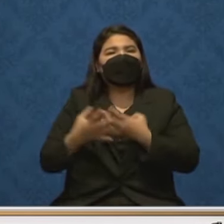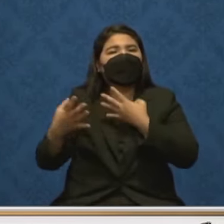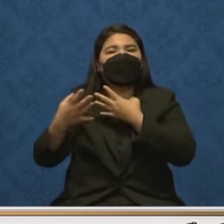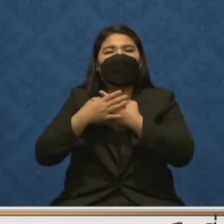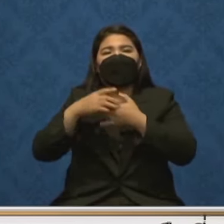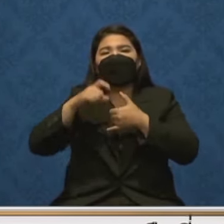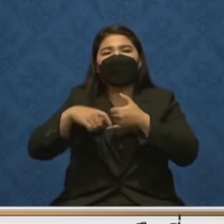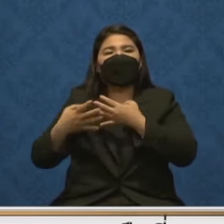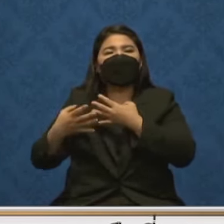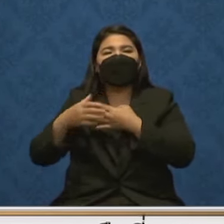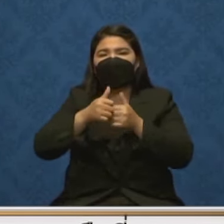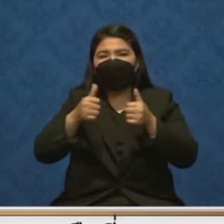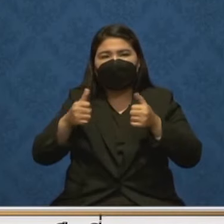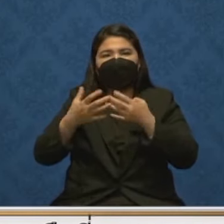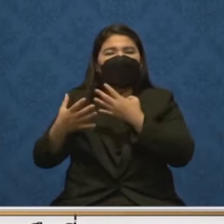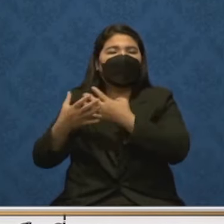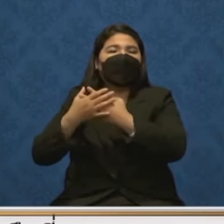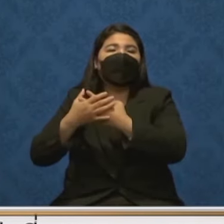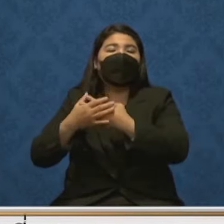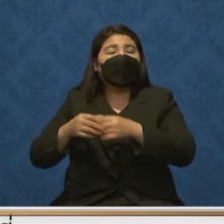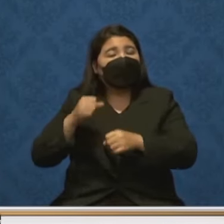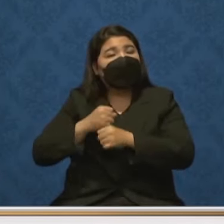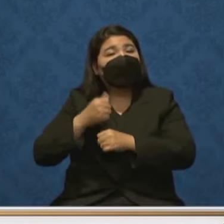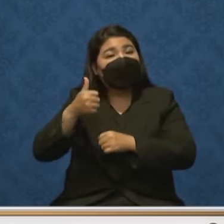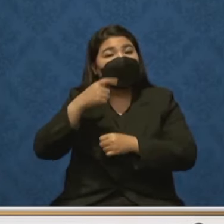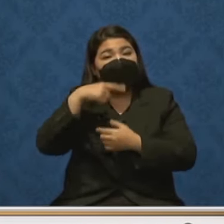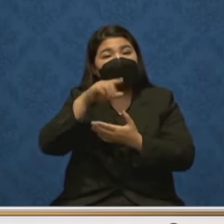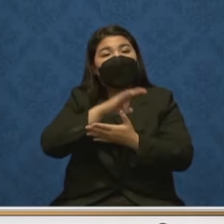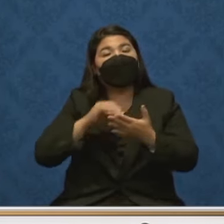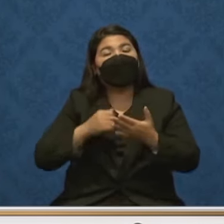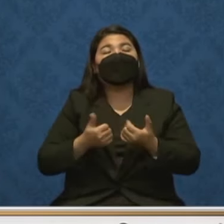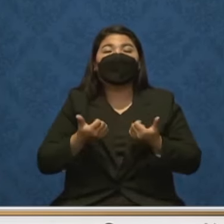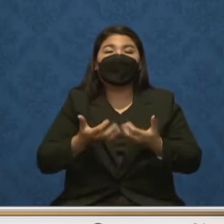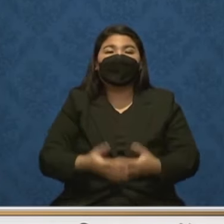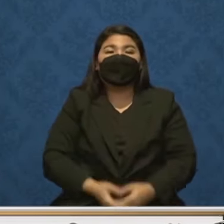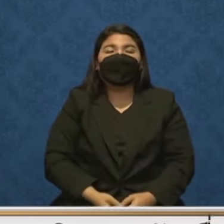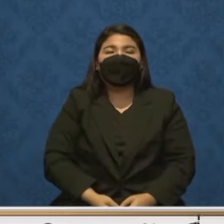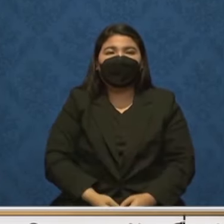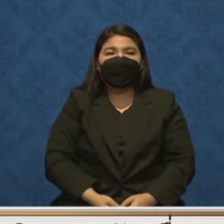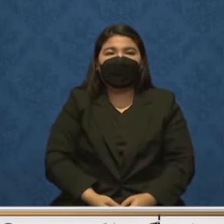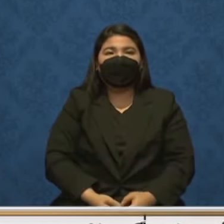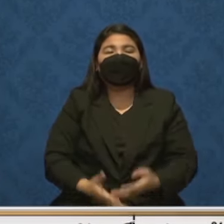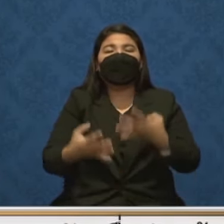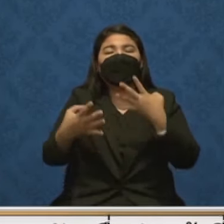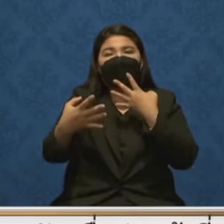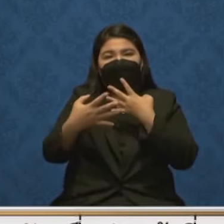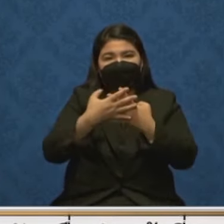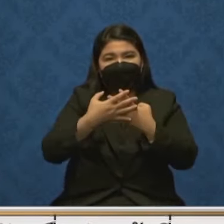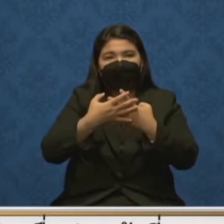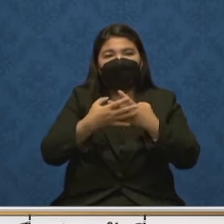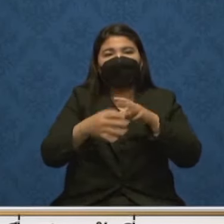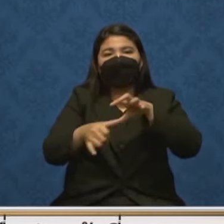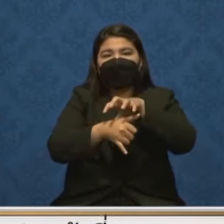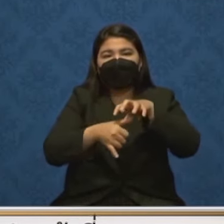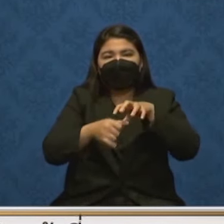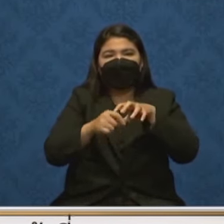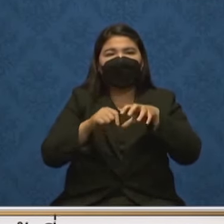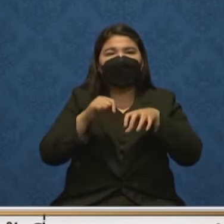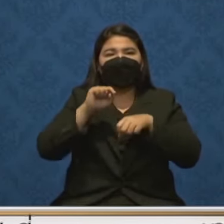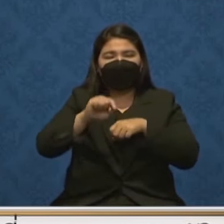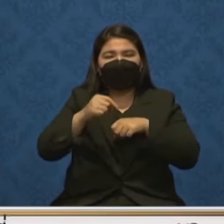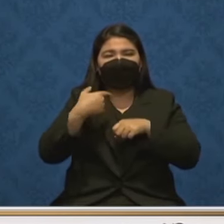เขายังเป็นผู้บริสุทธิ์อยู่ก็ทำกันไปได้ในประเทศนี่การกับข้างขังในเรือนจำนะคะคือการลง